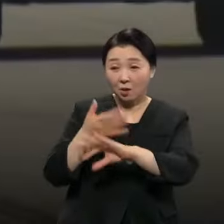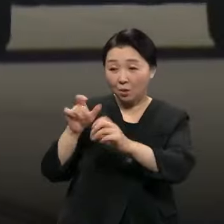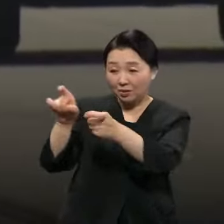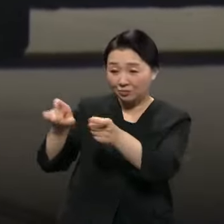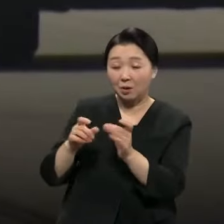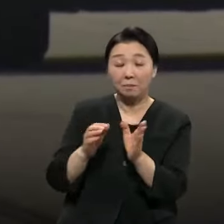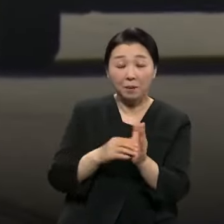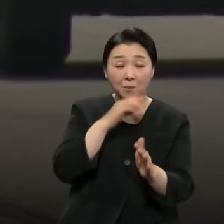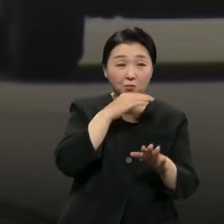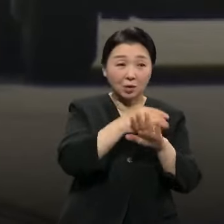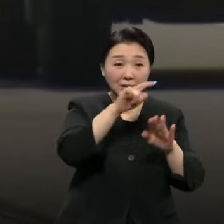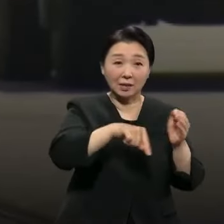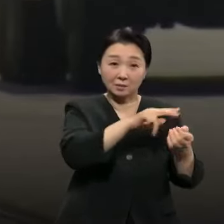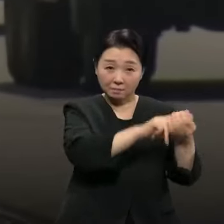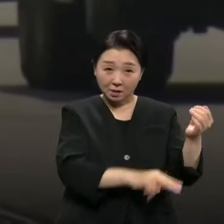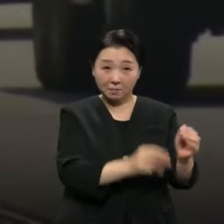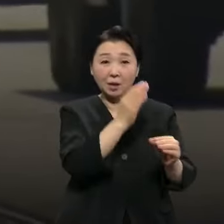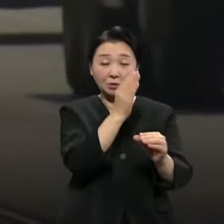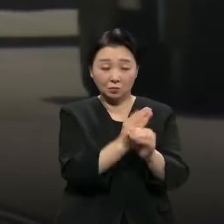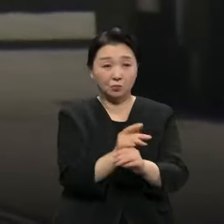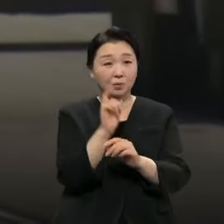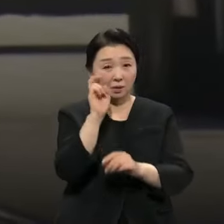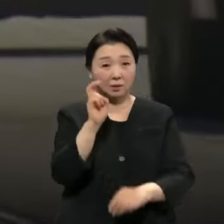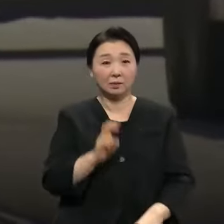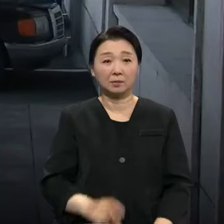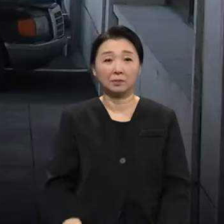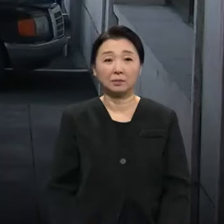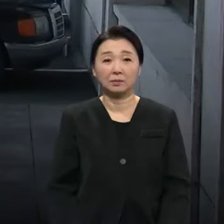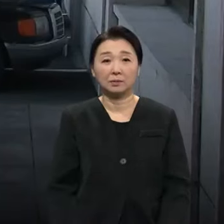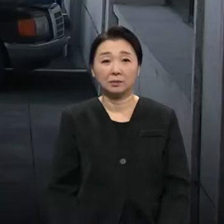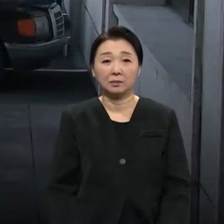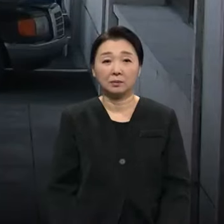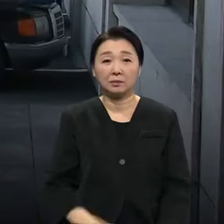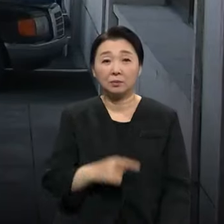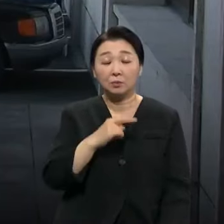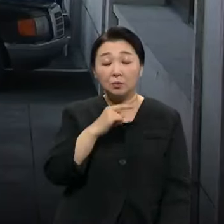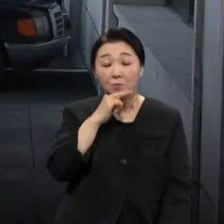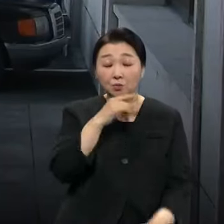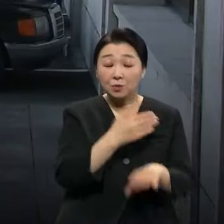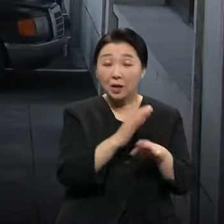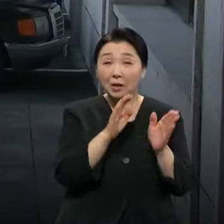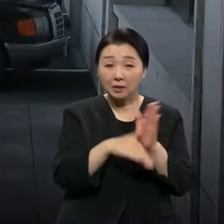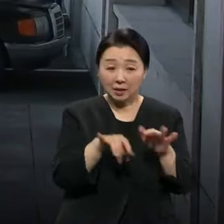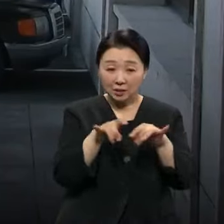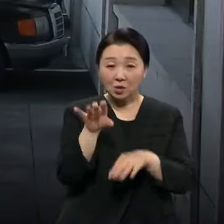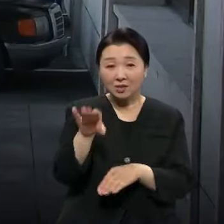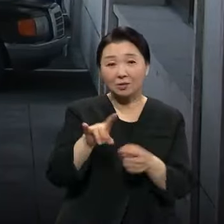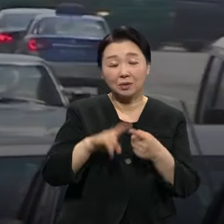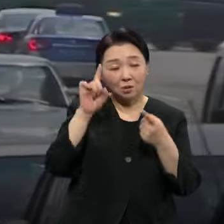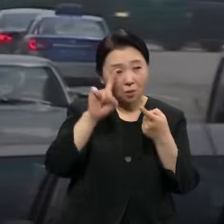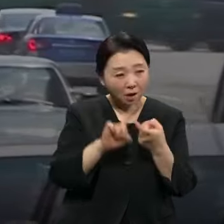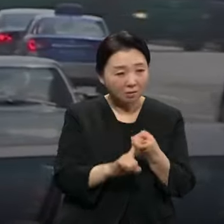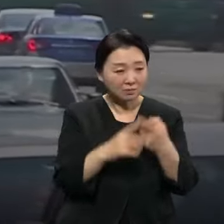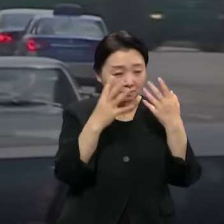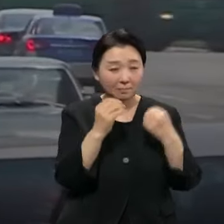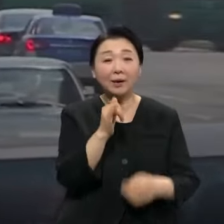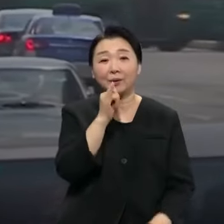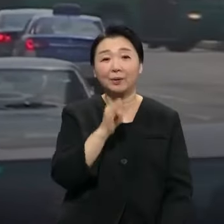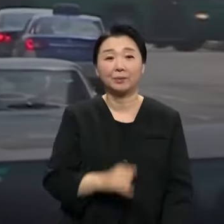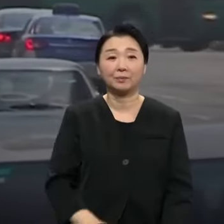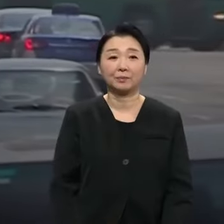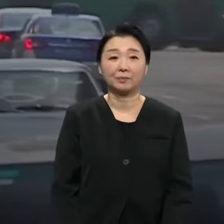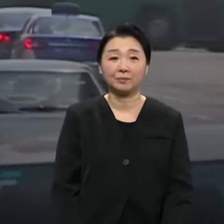수입해 북한 내에서 판매하는 것으로 추정됩니다. 북한에서는 최근 전기차에 대한 관심이 높아지는 걸로